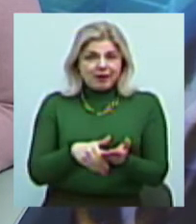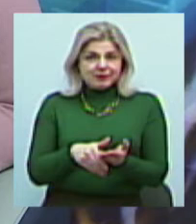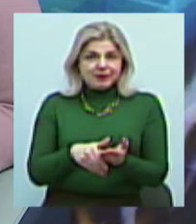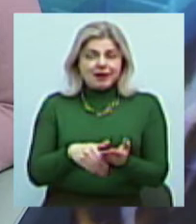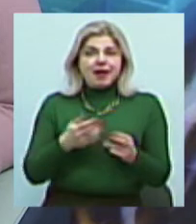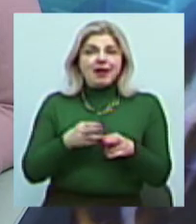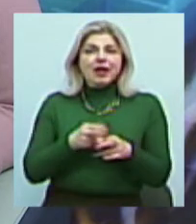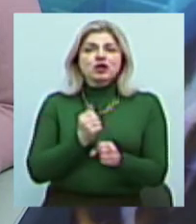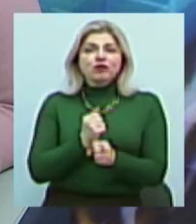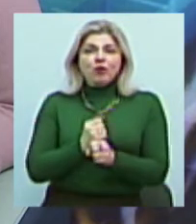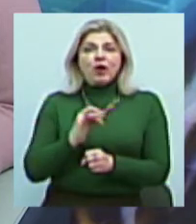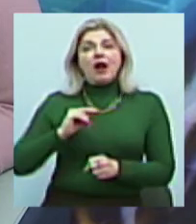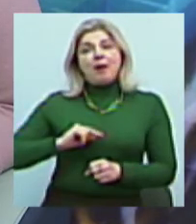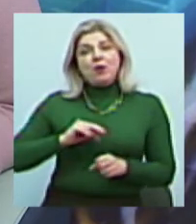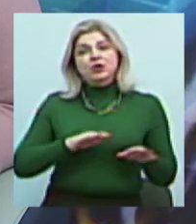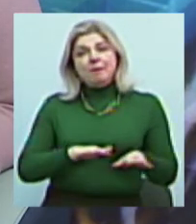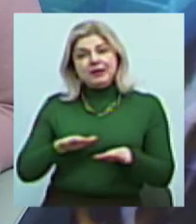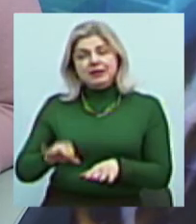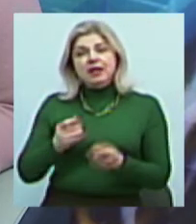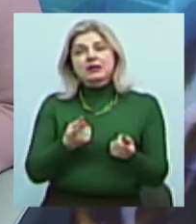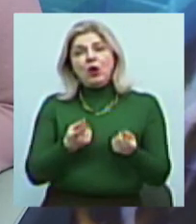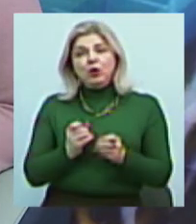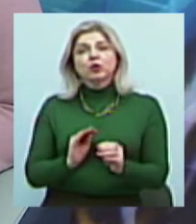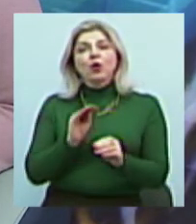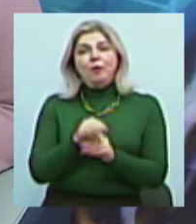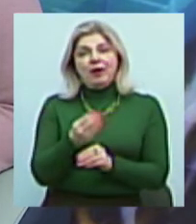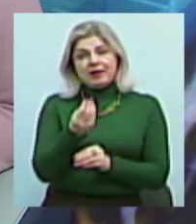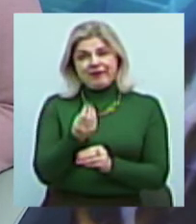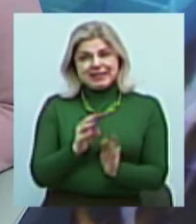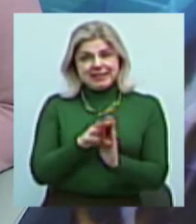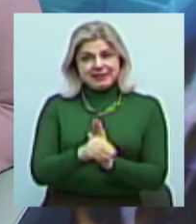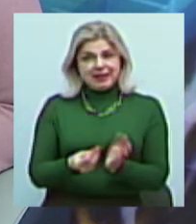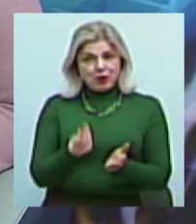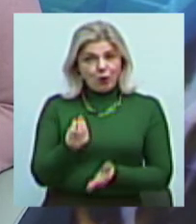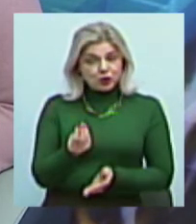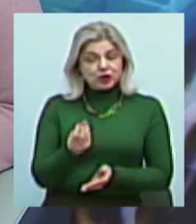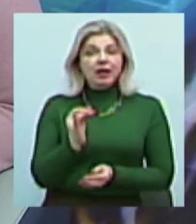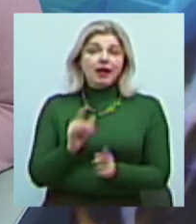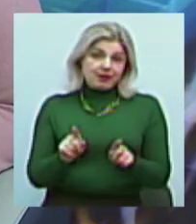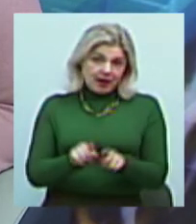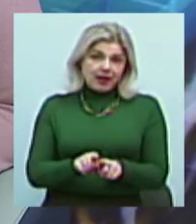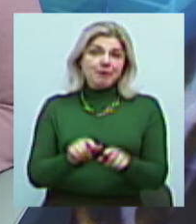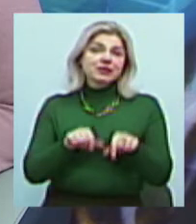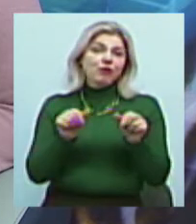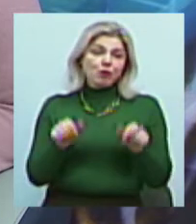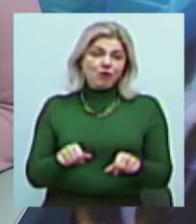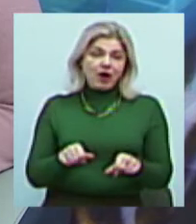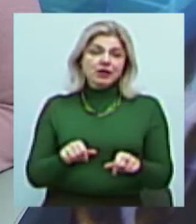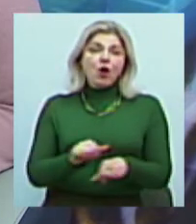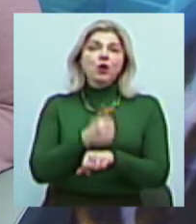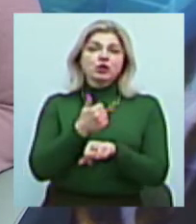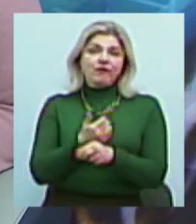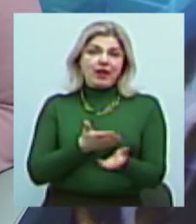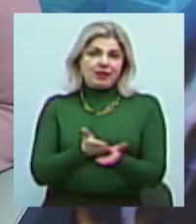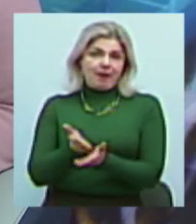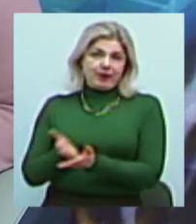який створює і робочі місця, і залучає додаткові інвестиційні кошти. І таким чином сформували основні